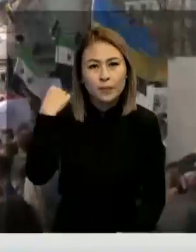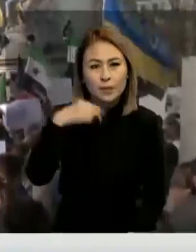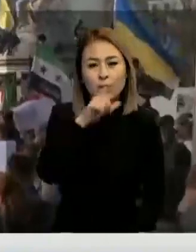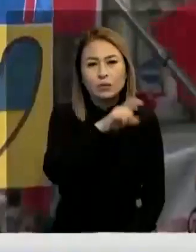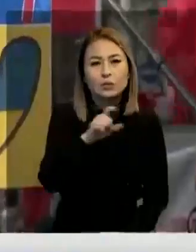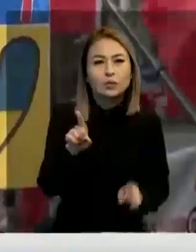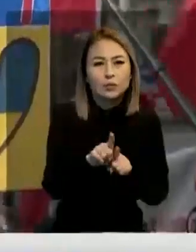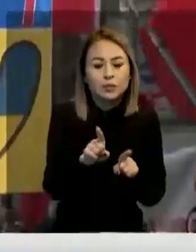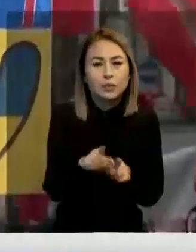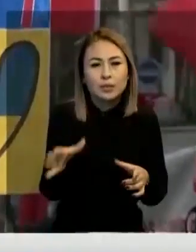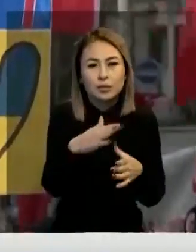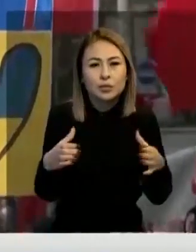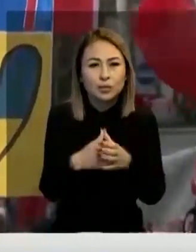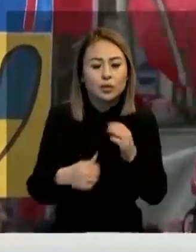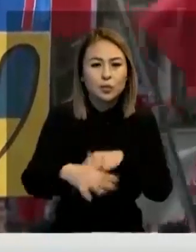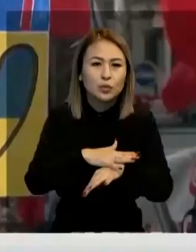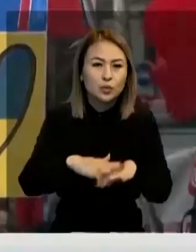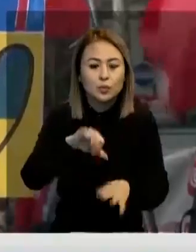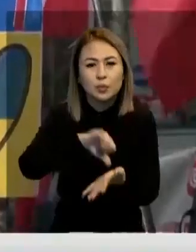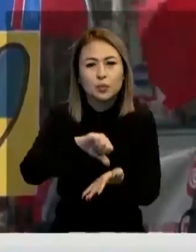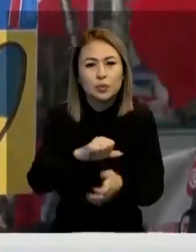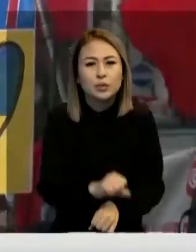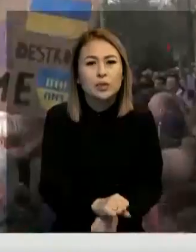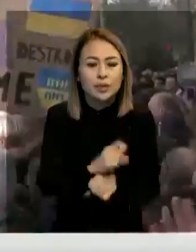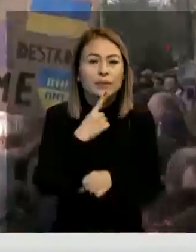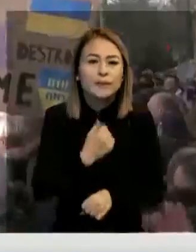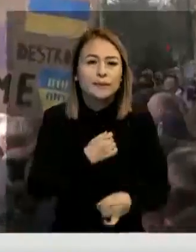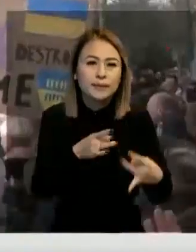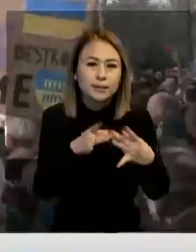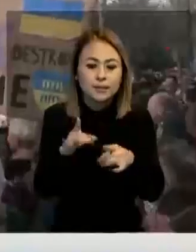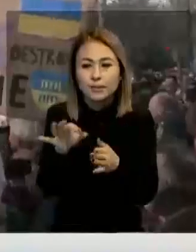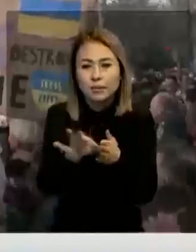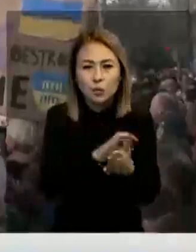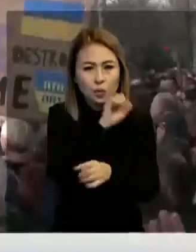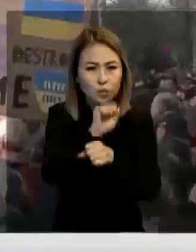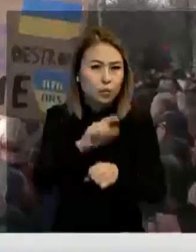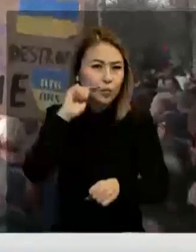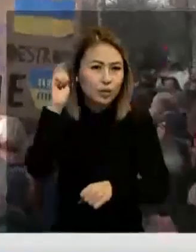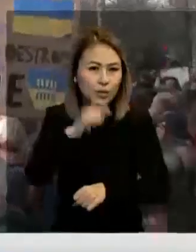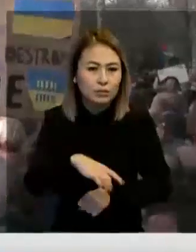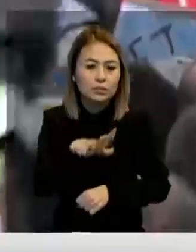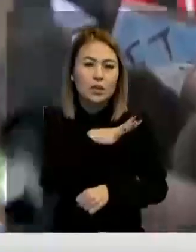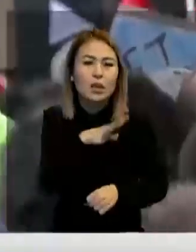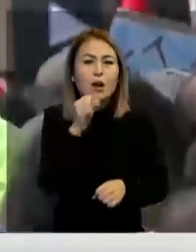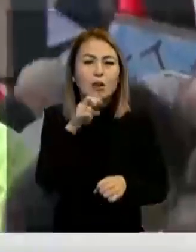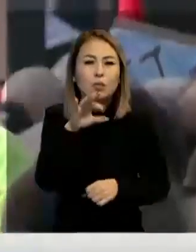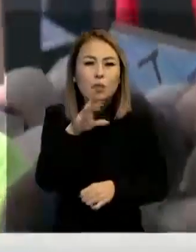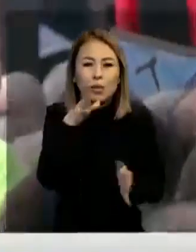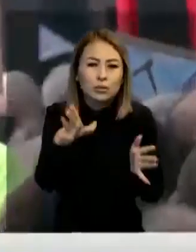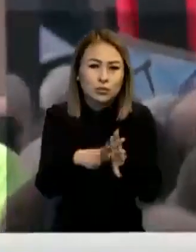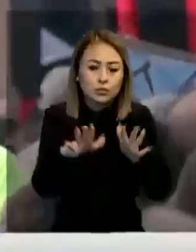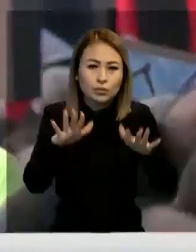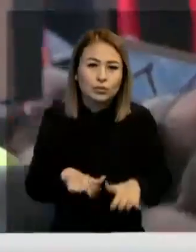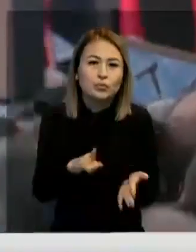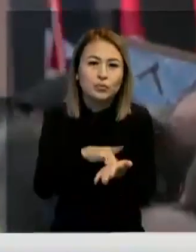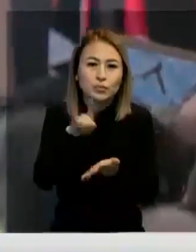Президентке үміткерлер де жұртпен бірге жүр. Шеруге қатысушылар әскери қақтығысты дереу тоқтатып, Украина аспан мен атом электр станциясы